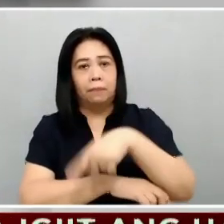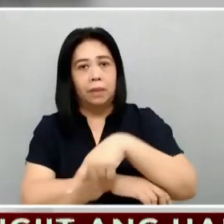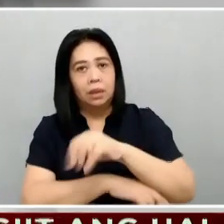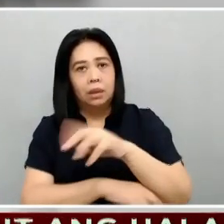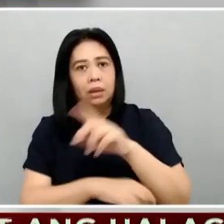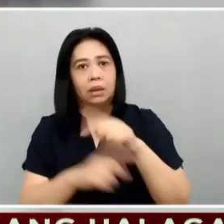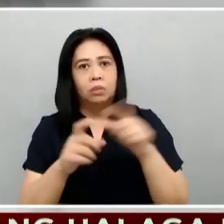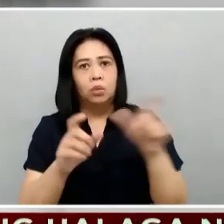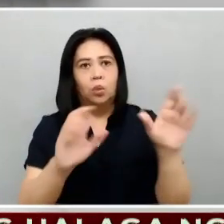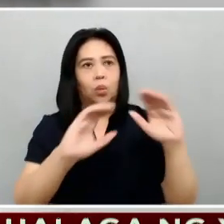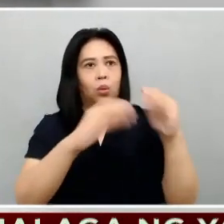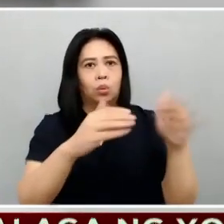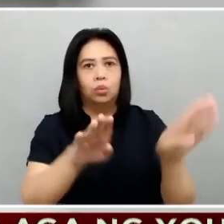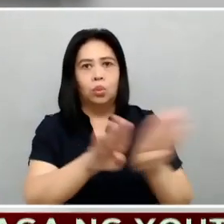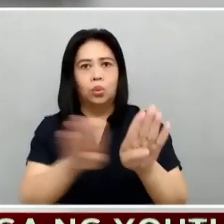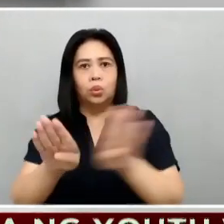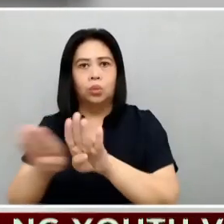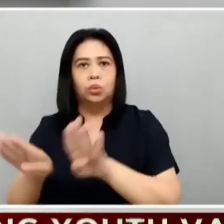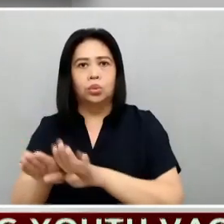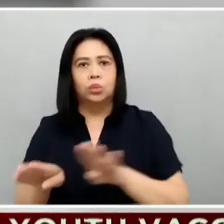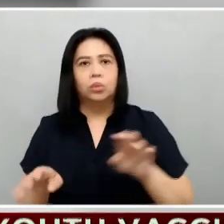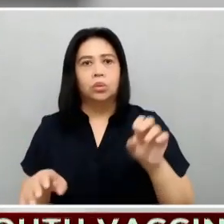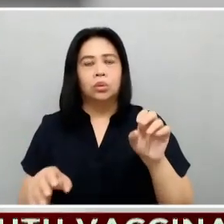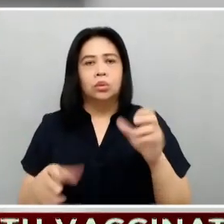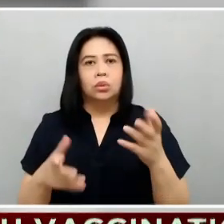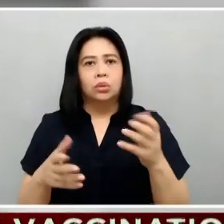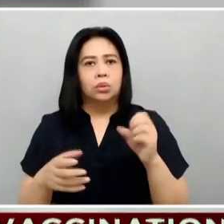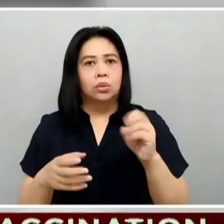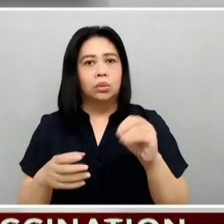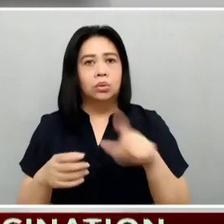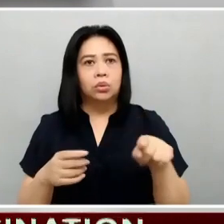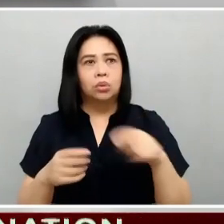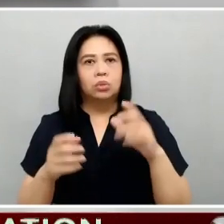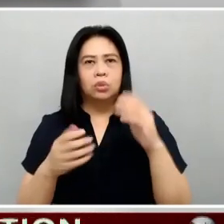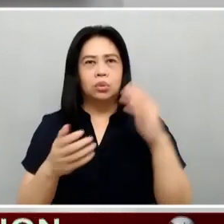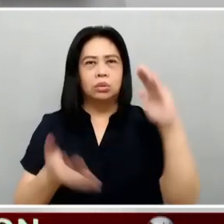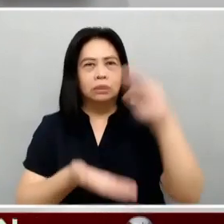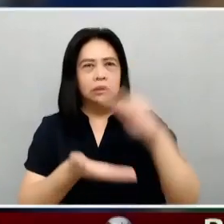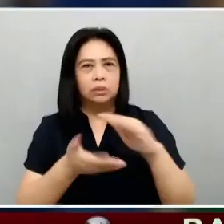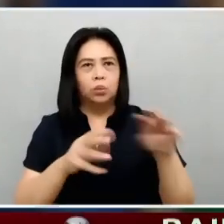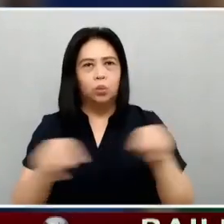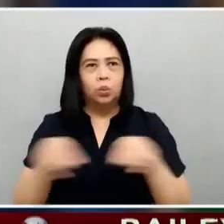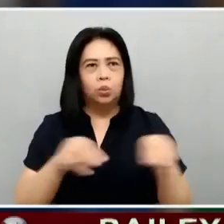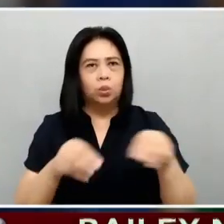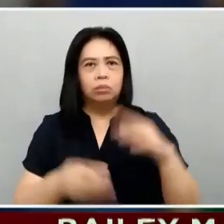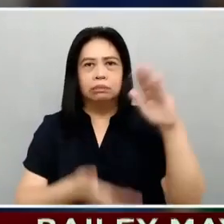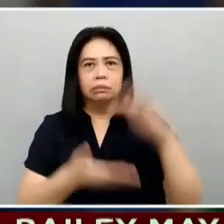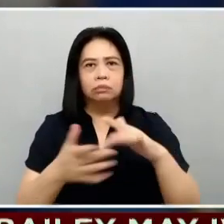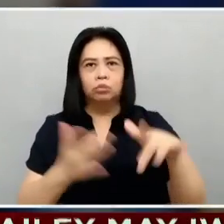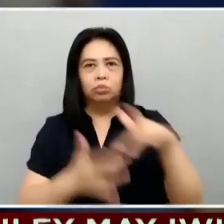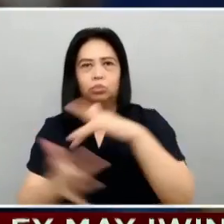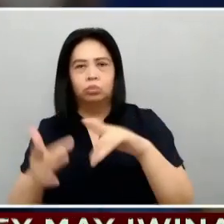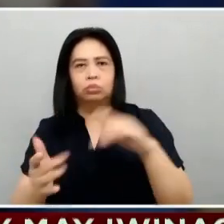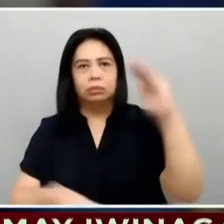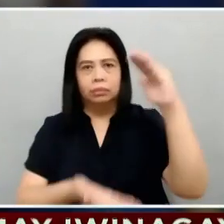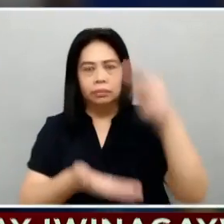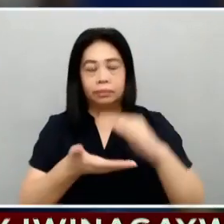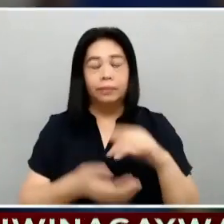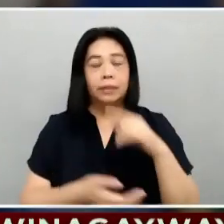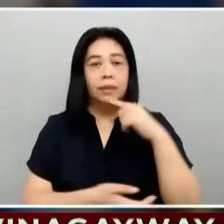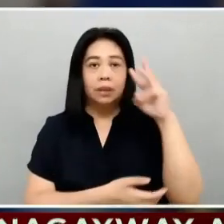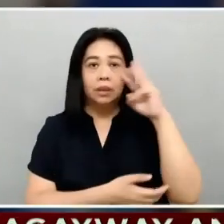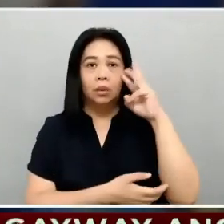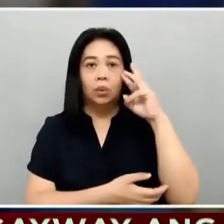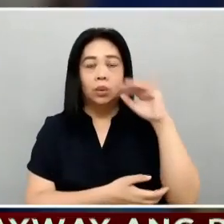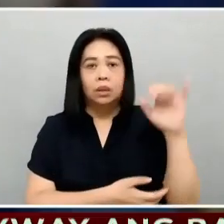na nila just so that the mobility will be lessened. Ayon pa kay Wee, ang mga